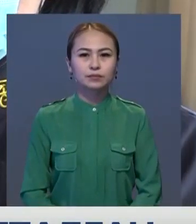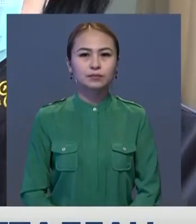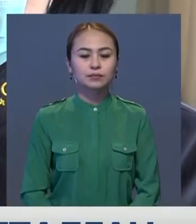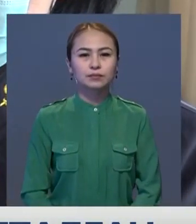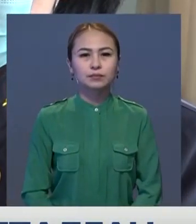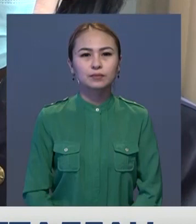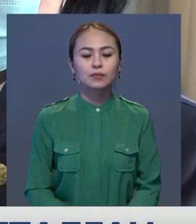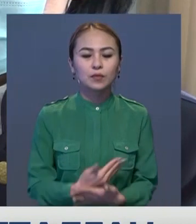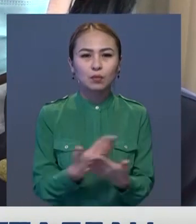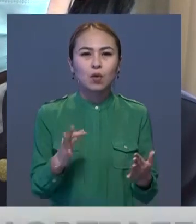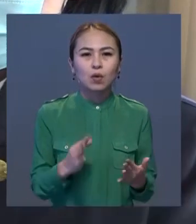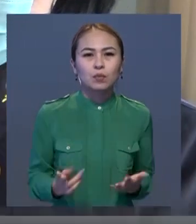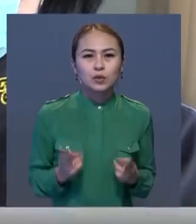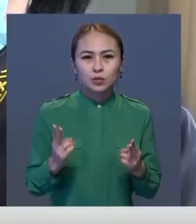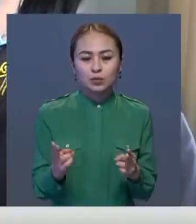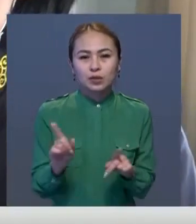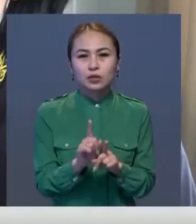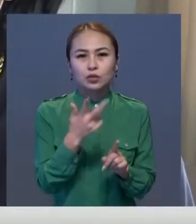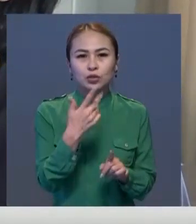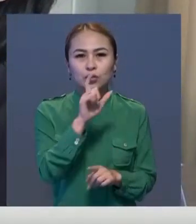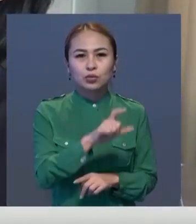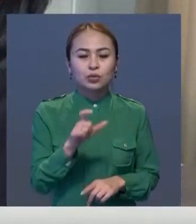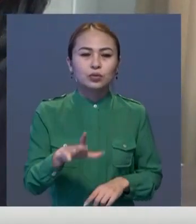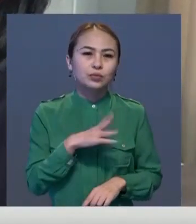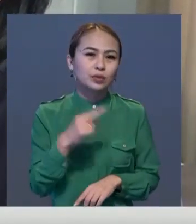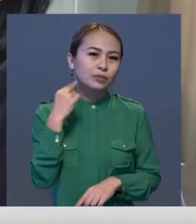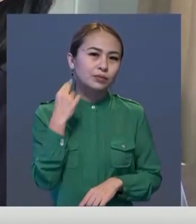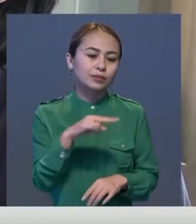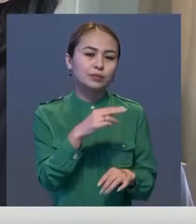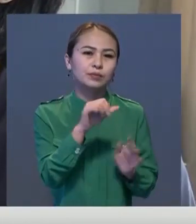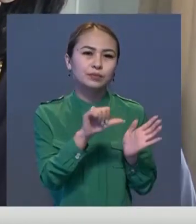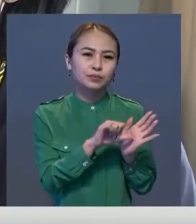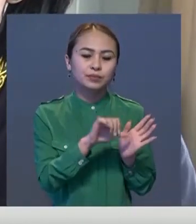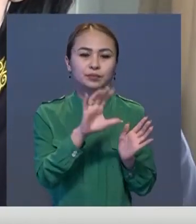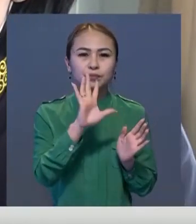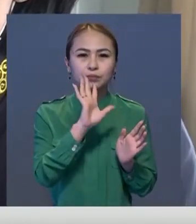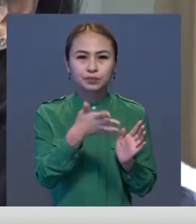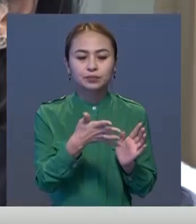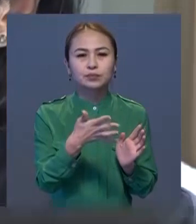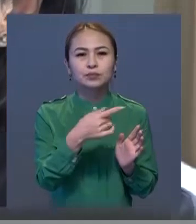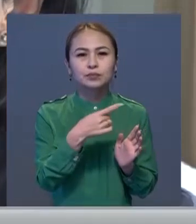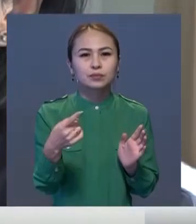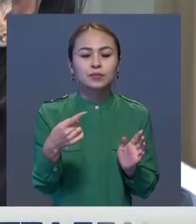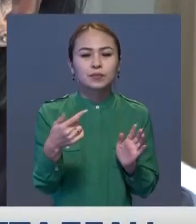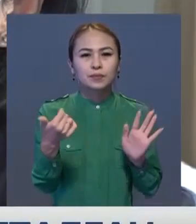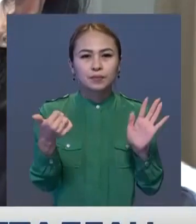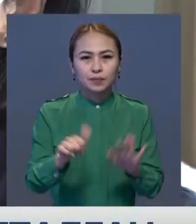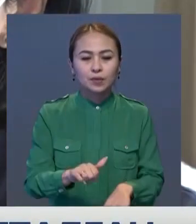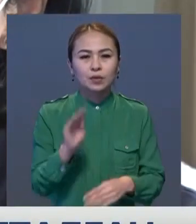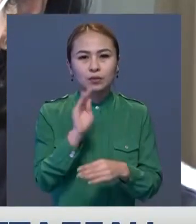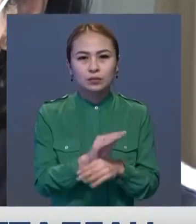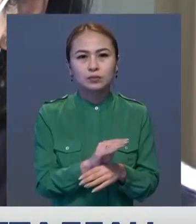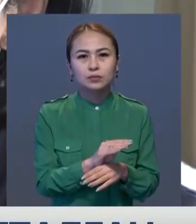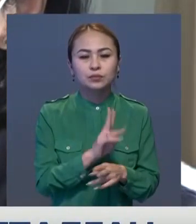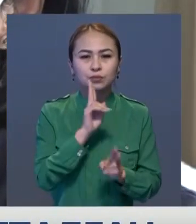Бұл қылмыстық іс бойынша 3 сотталушы өтті, 6 жылға, 5 жыл 8 айға үшеуі сотталды. Сот 700